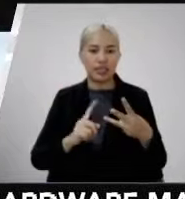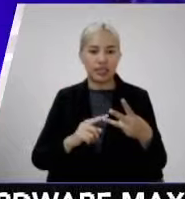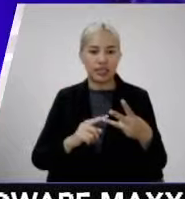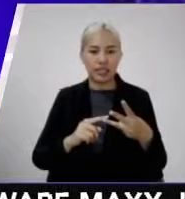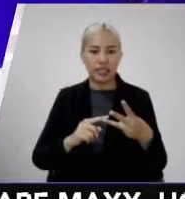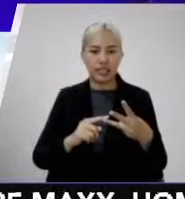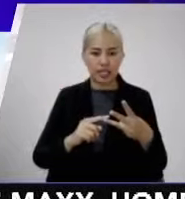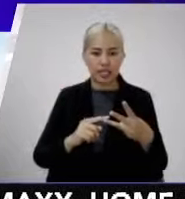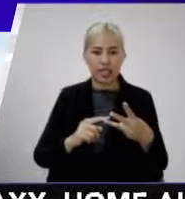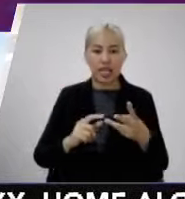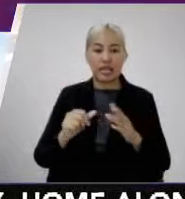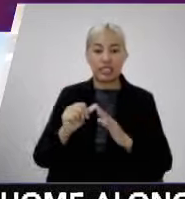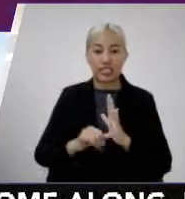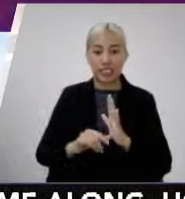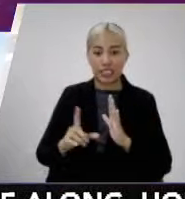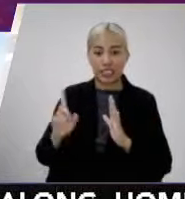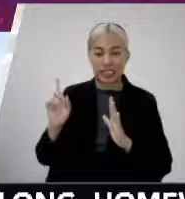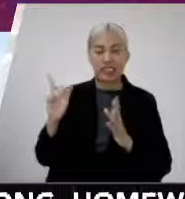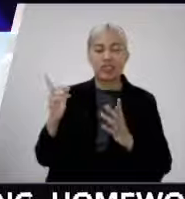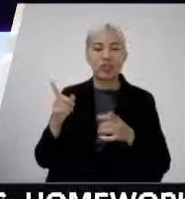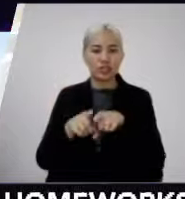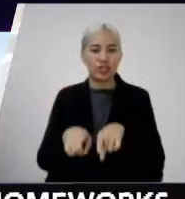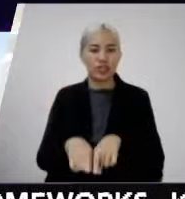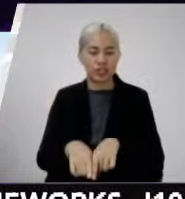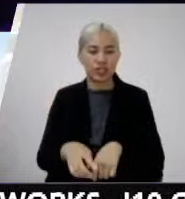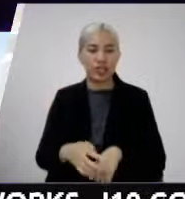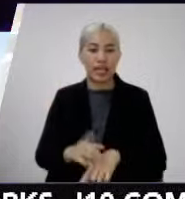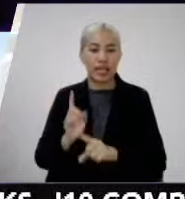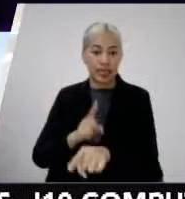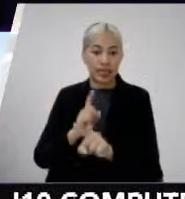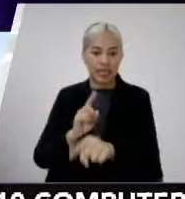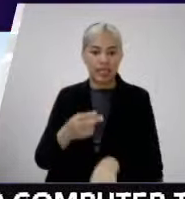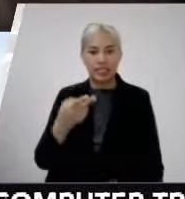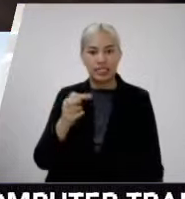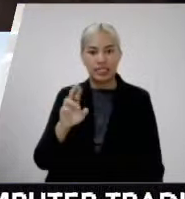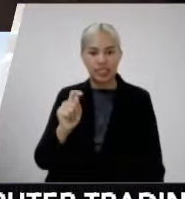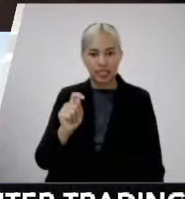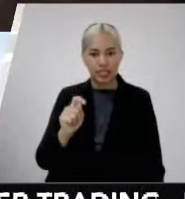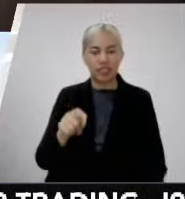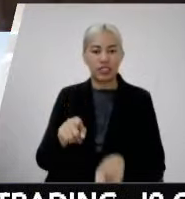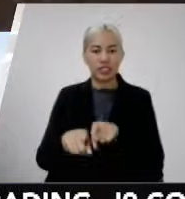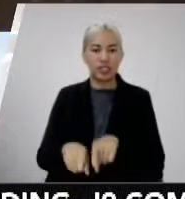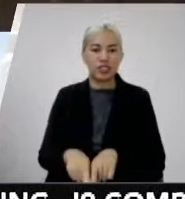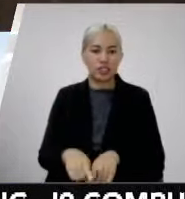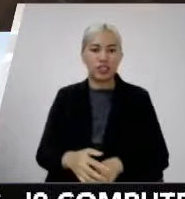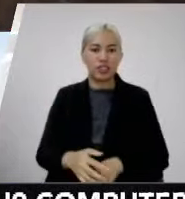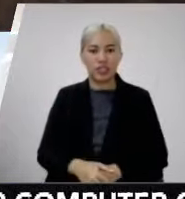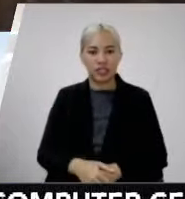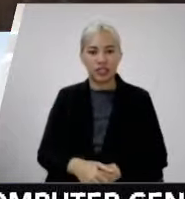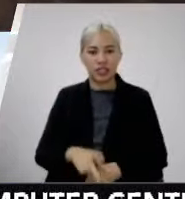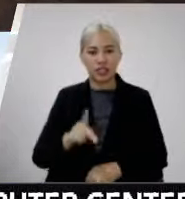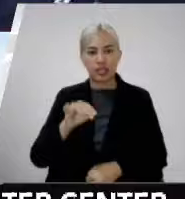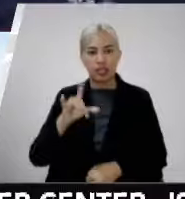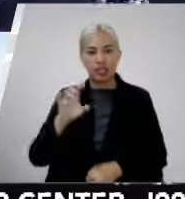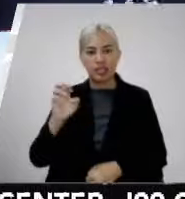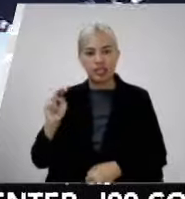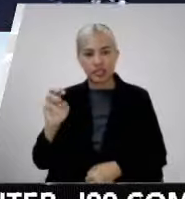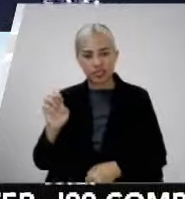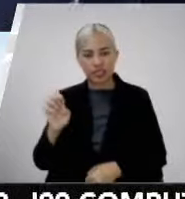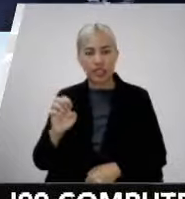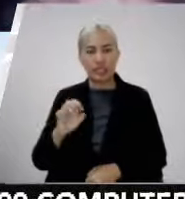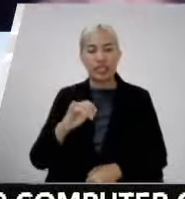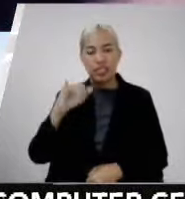In attendance naman si Kapuso global fashion icon Heart Evangelista, pati na ang sparkle stars si Kailin Alcantara, Isko Moreno, Kokoy